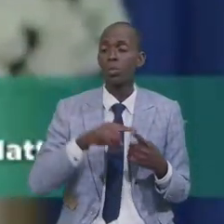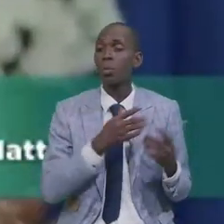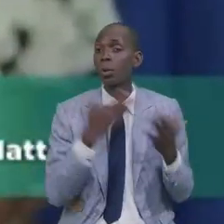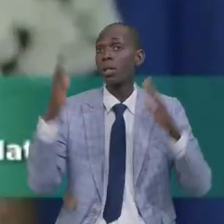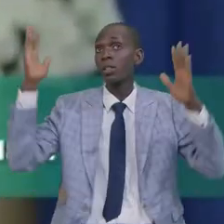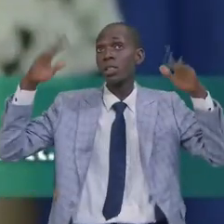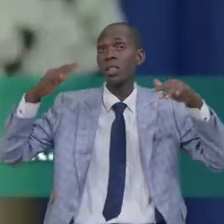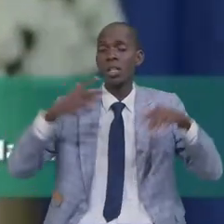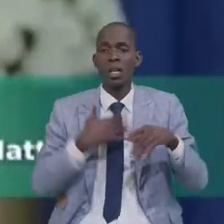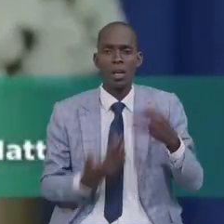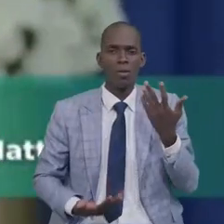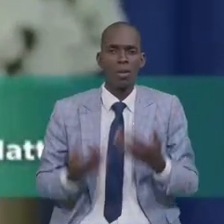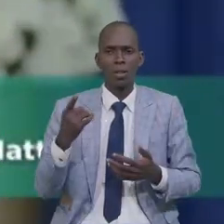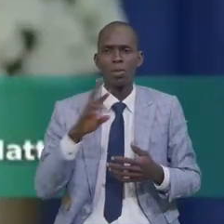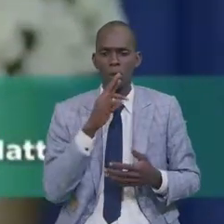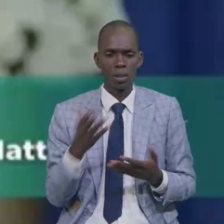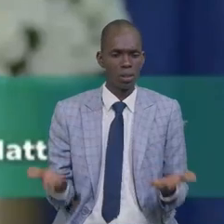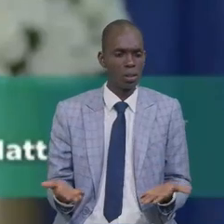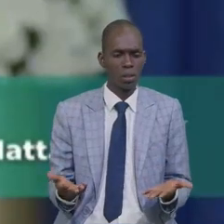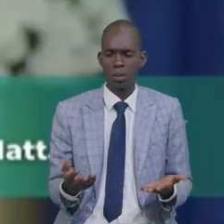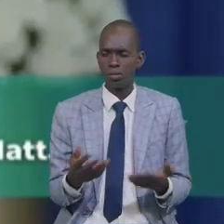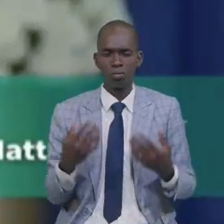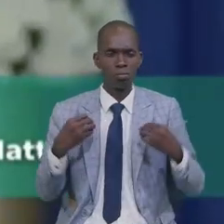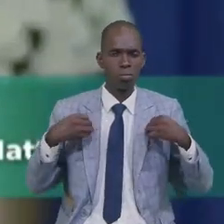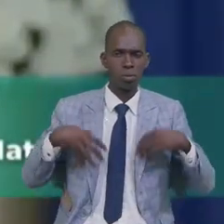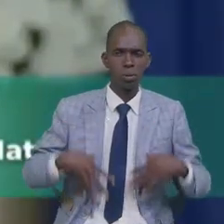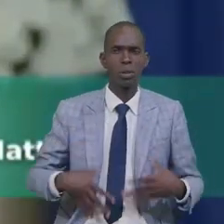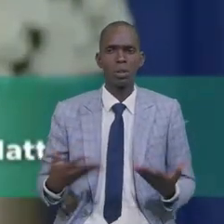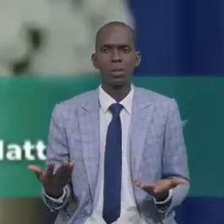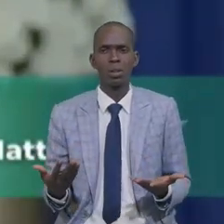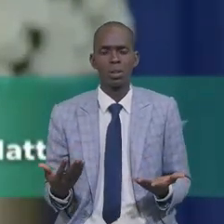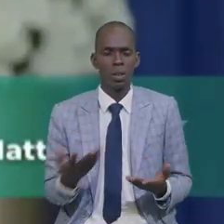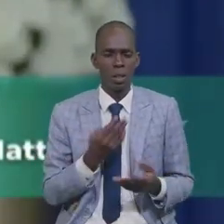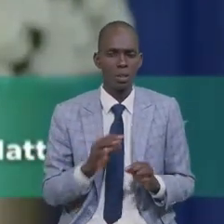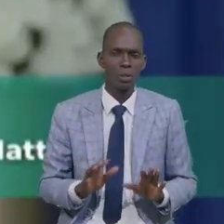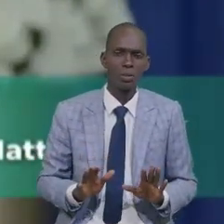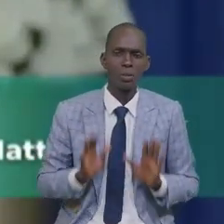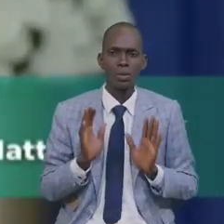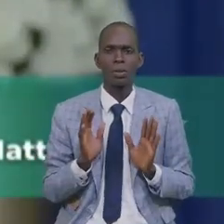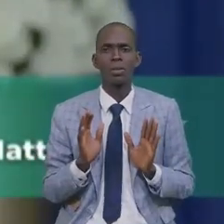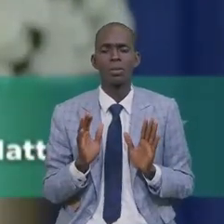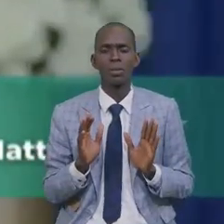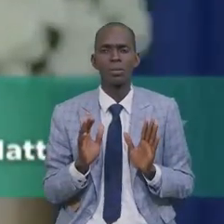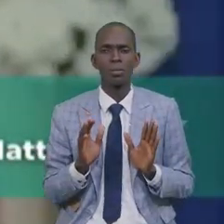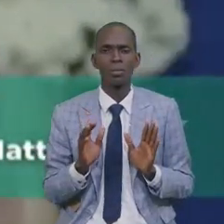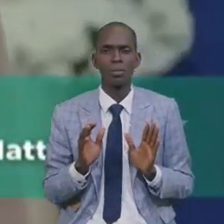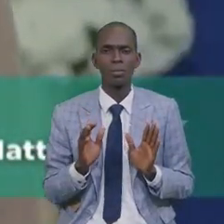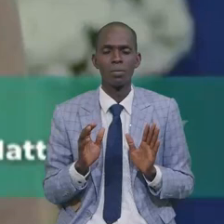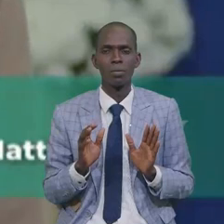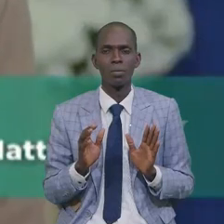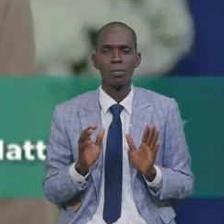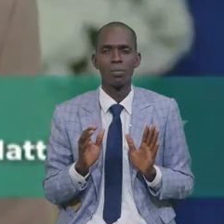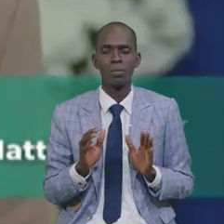faire descendre le feu, et tu es ici? Plus de prédication, découragement, la crainte, la